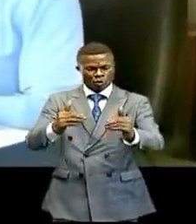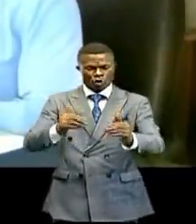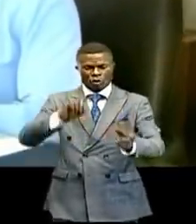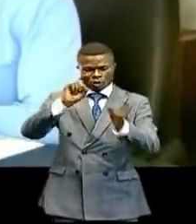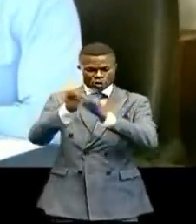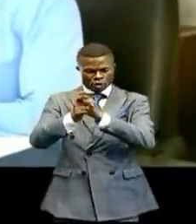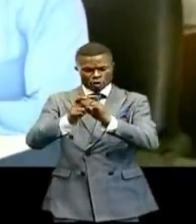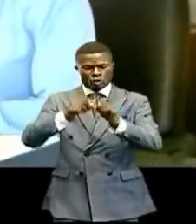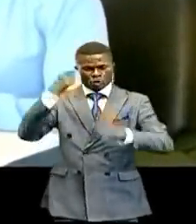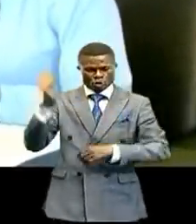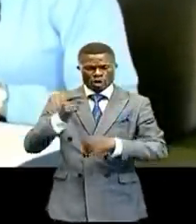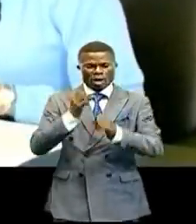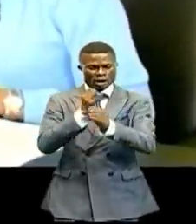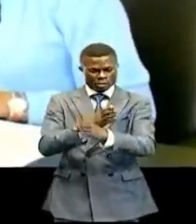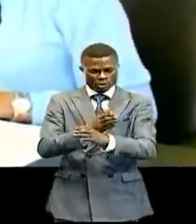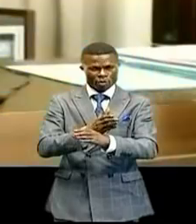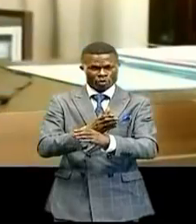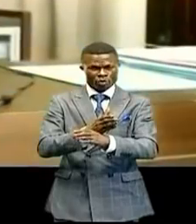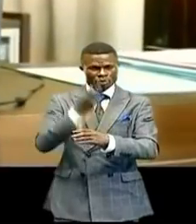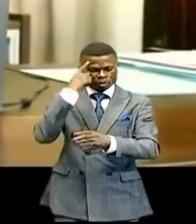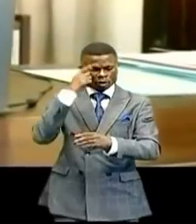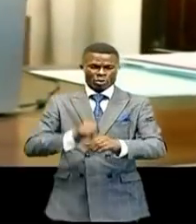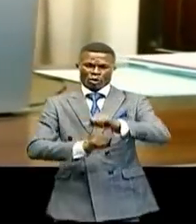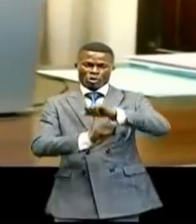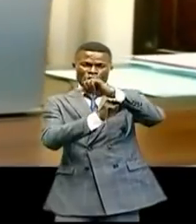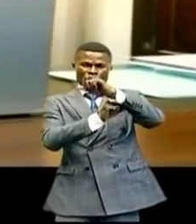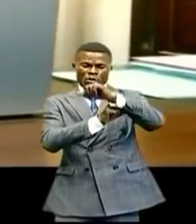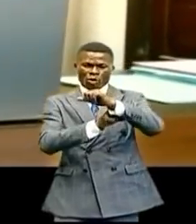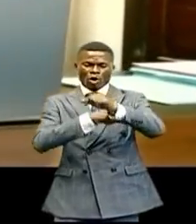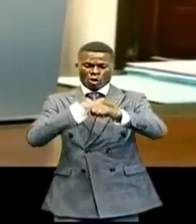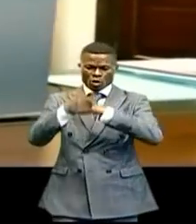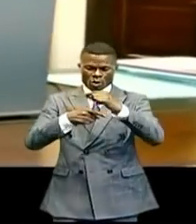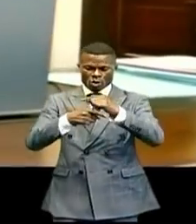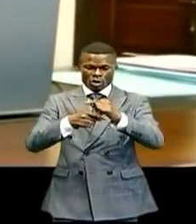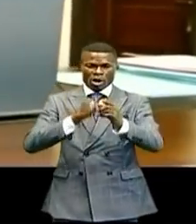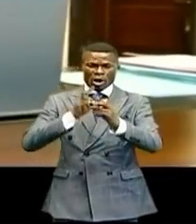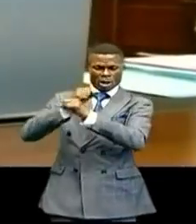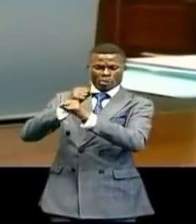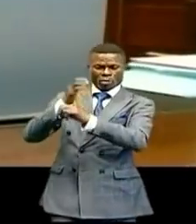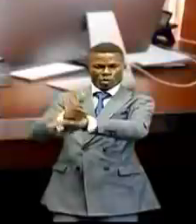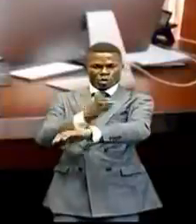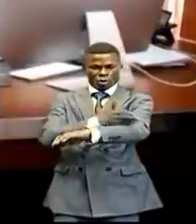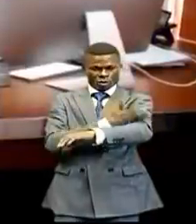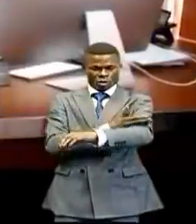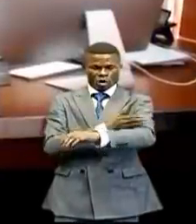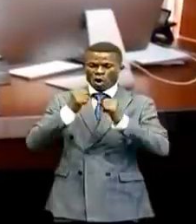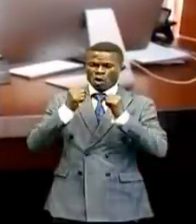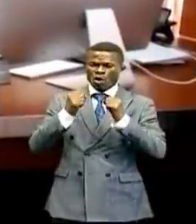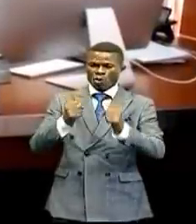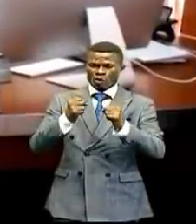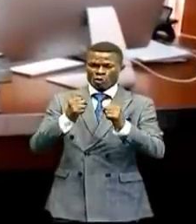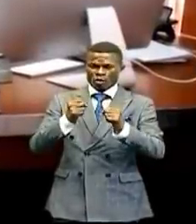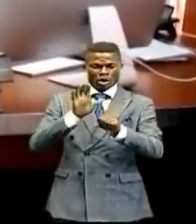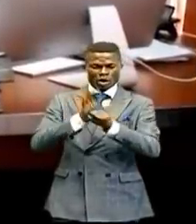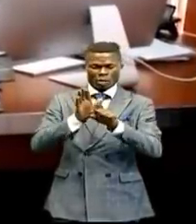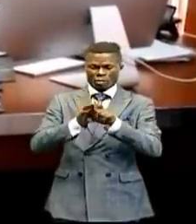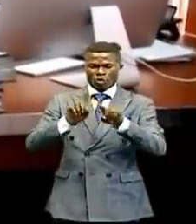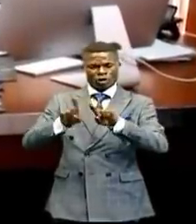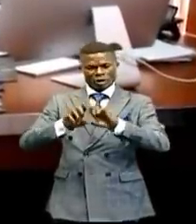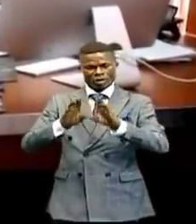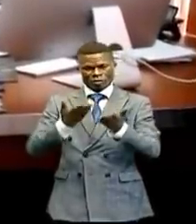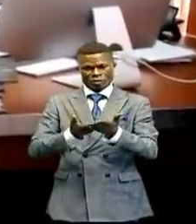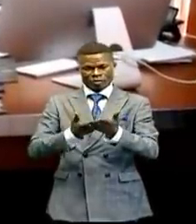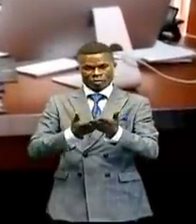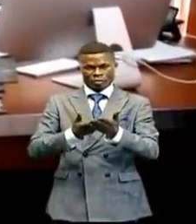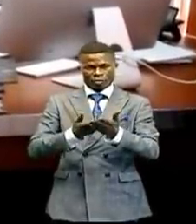réformes structurelles indispensables pour soutenir la reprise et promouvoir une croissance solide et diversifiée.